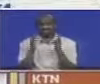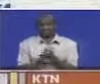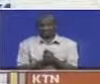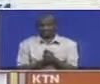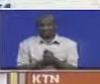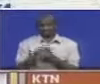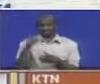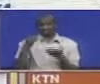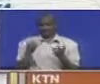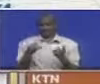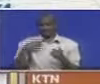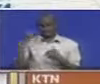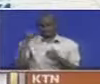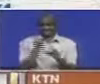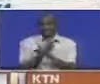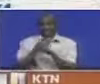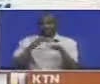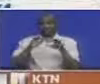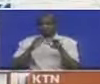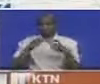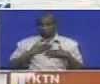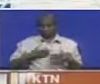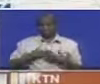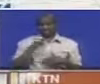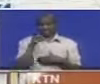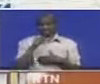Sova, kuna mwili kadhaa imepelekwa kuanzia tarehe 2.